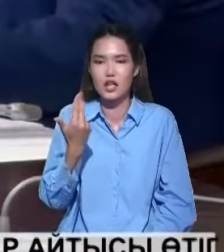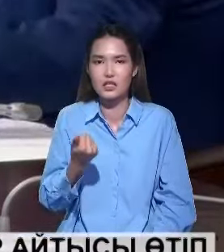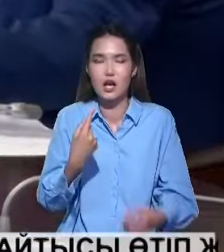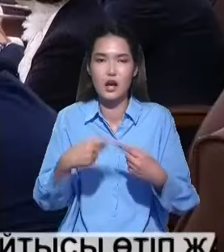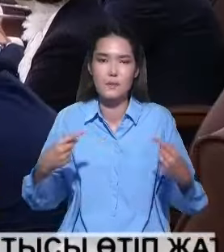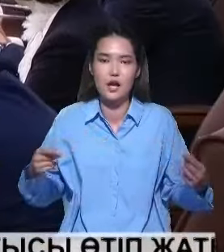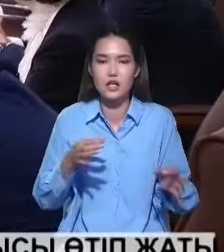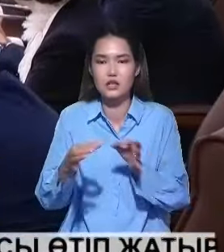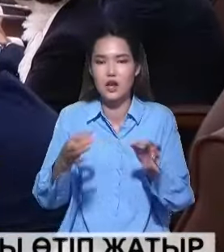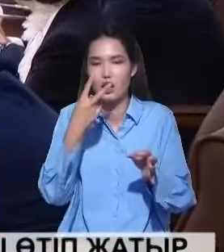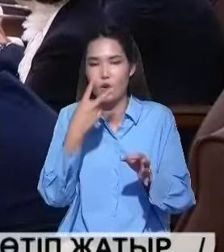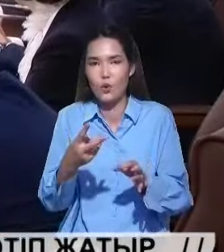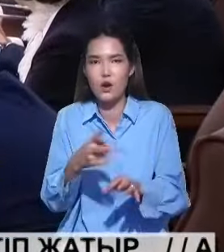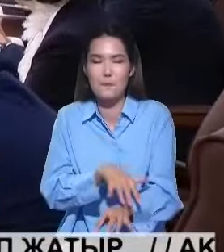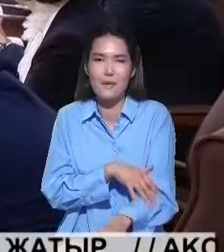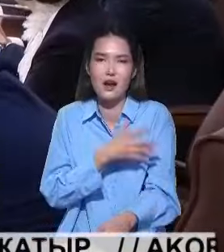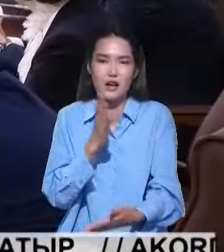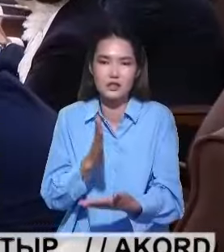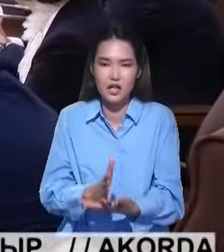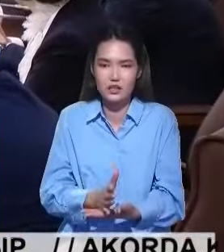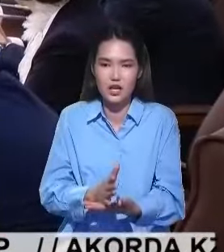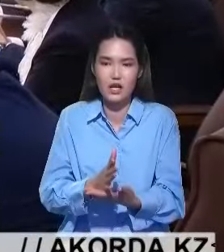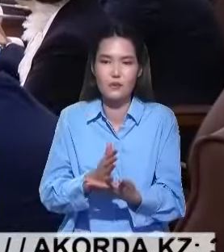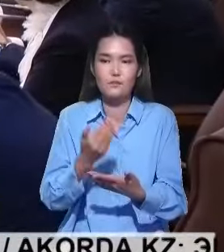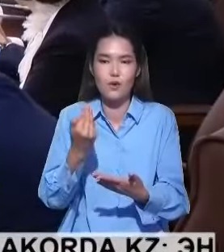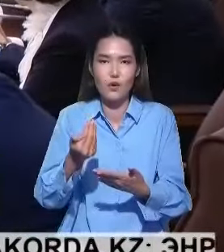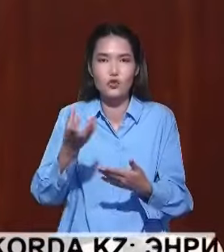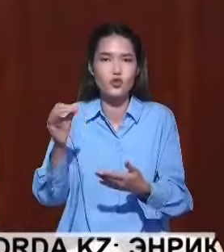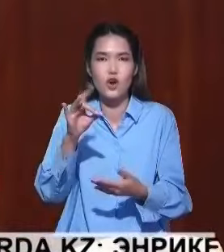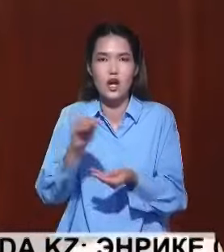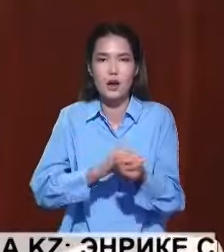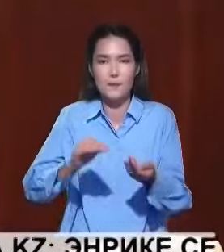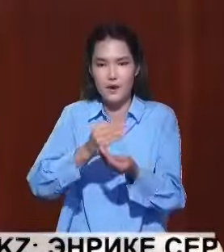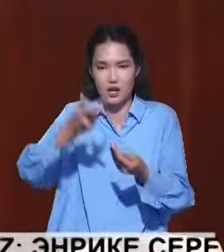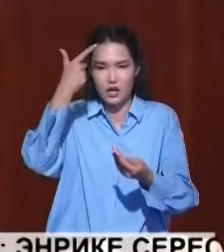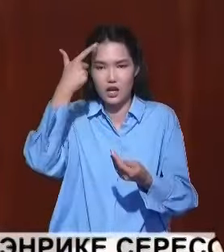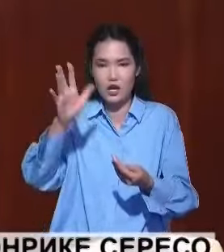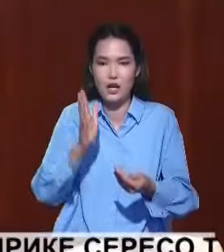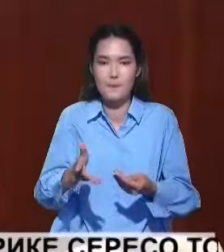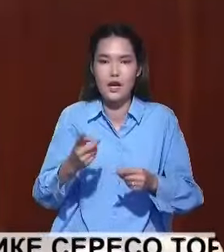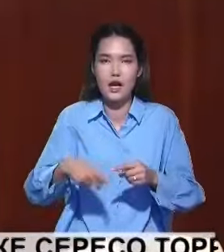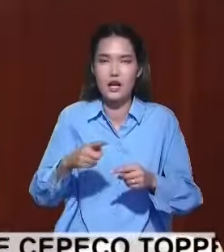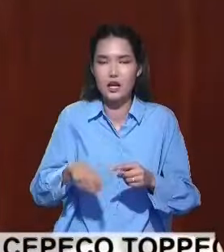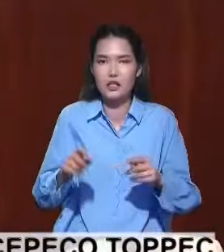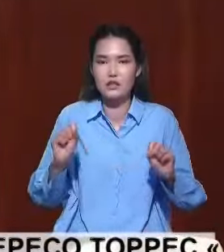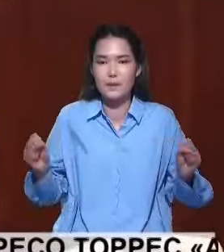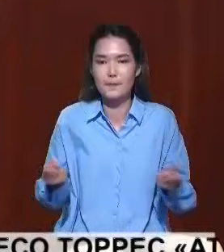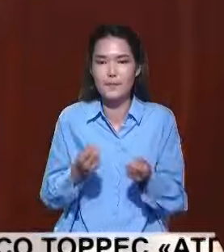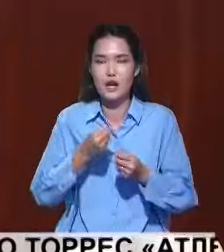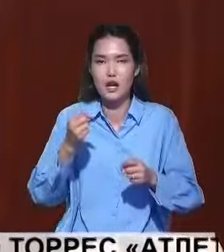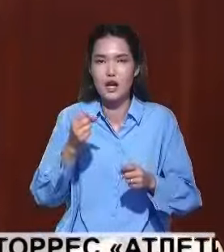әлі қажет қарқынды ала алмай отыр. Тағы да еске саламын, жаз мезгілі бізде қысқа, білесіздер